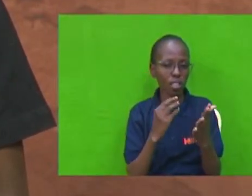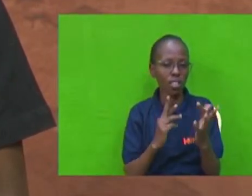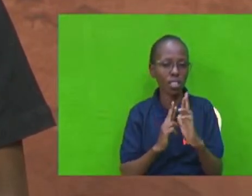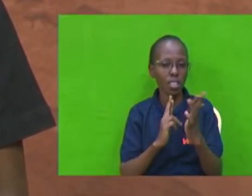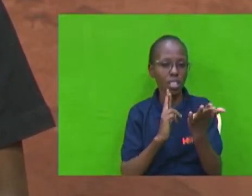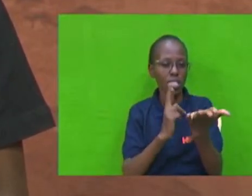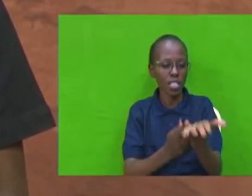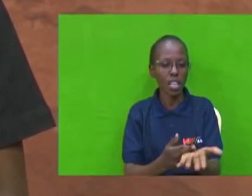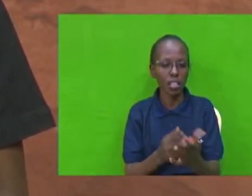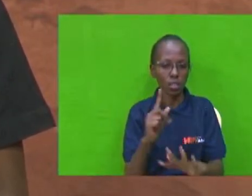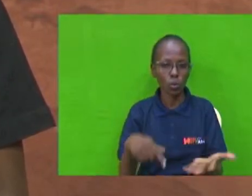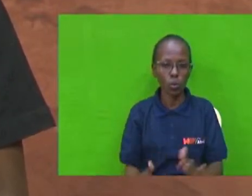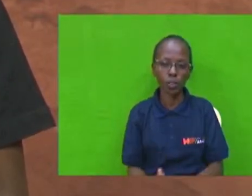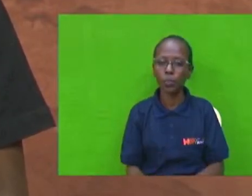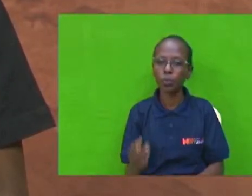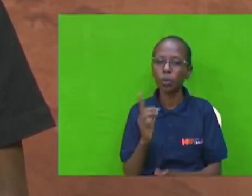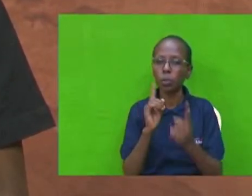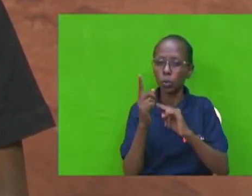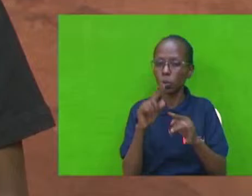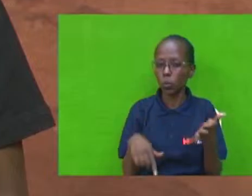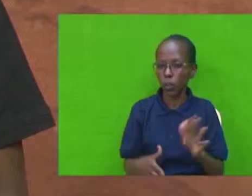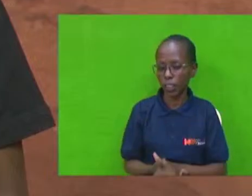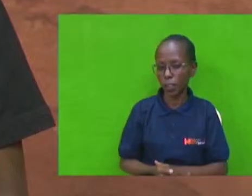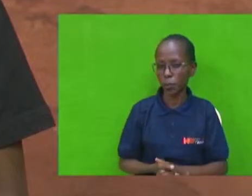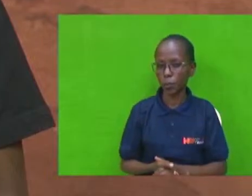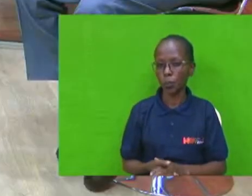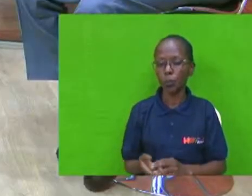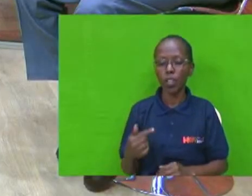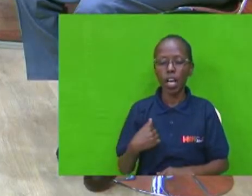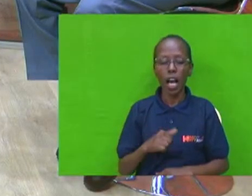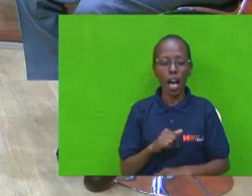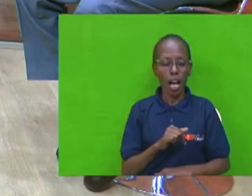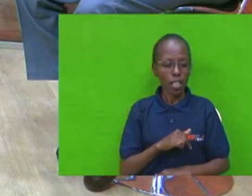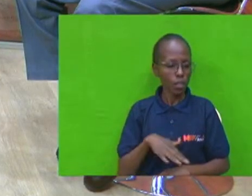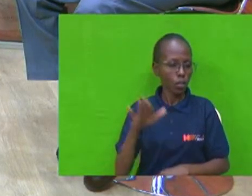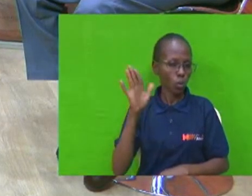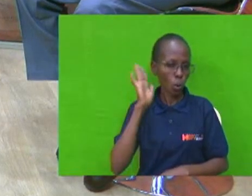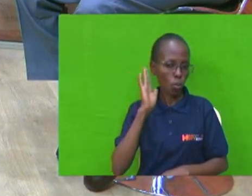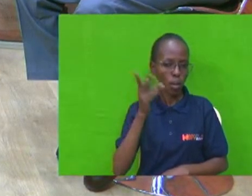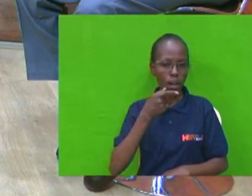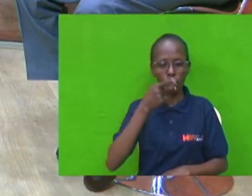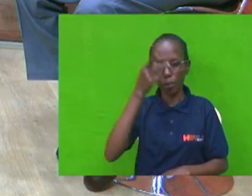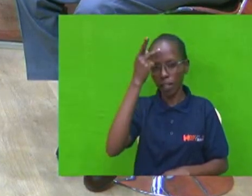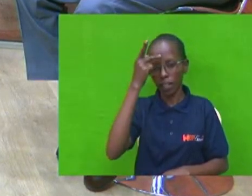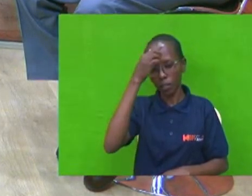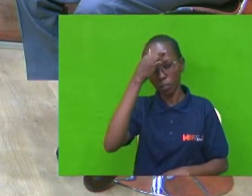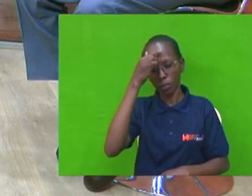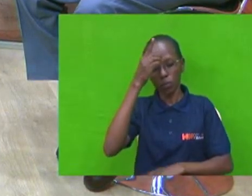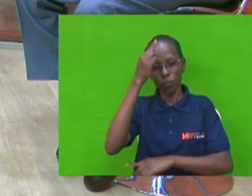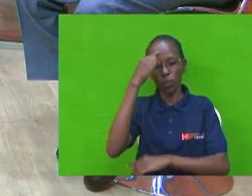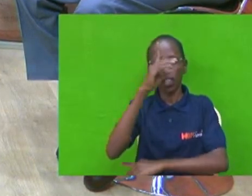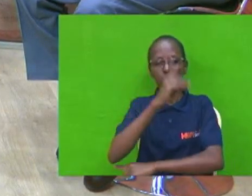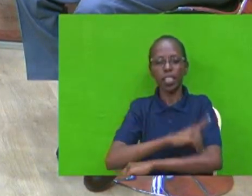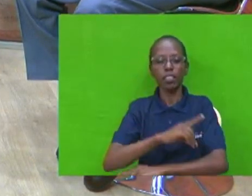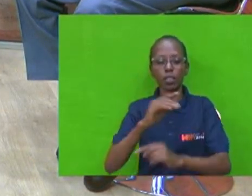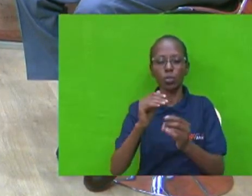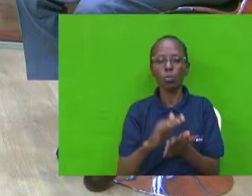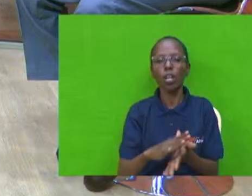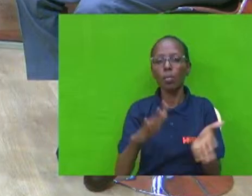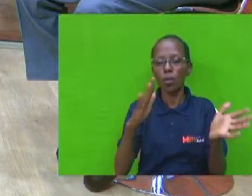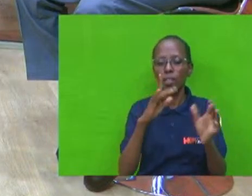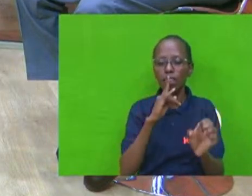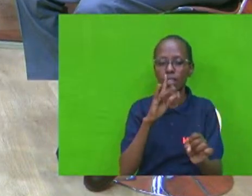Unajua tunaambiwa kwamba atuwatii wazazi wao ili siku zao ziwe nyingi. Sasa unaona kuna